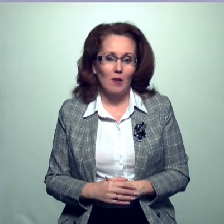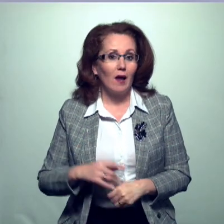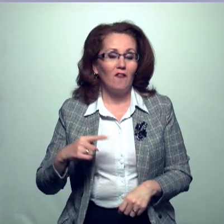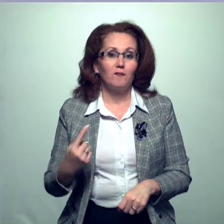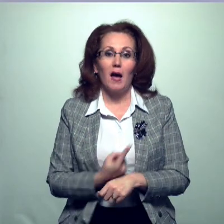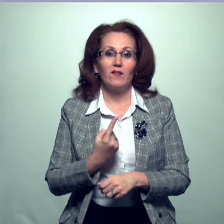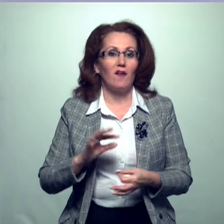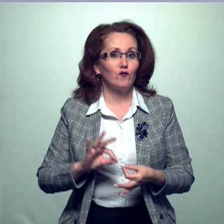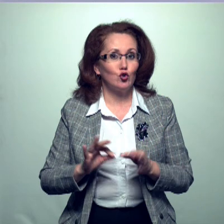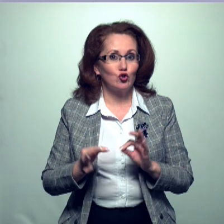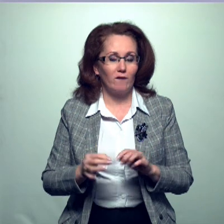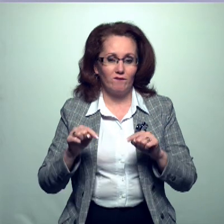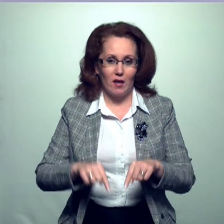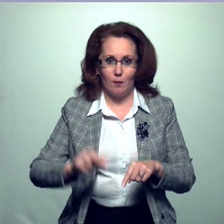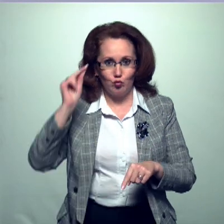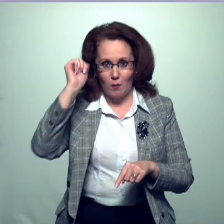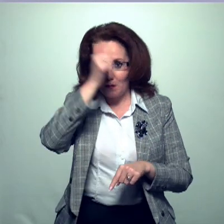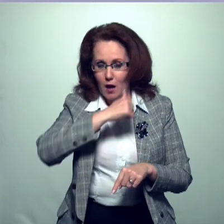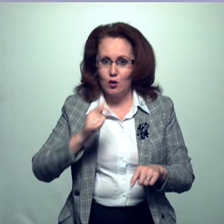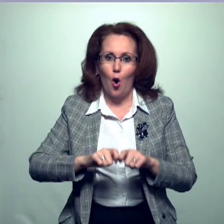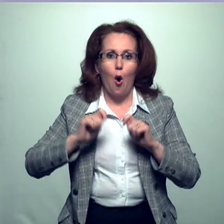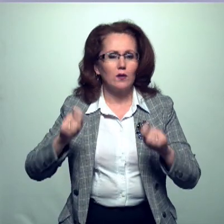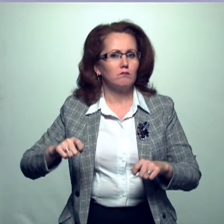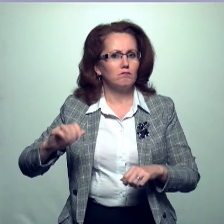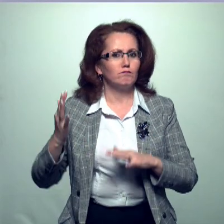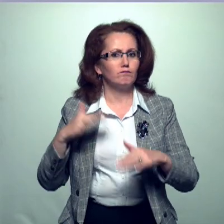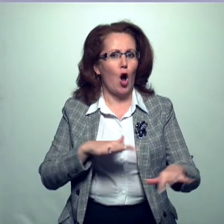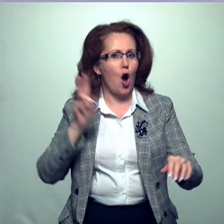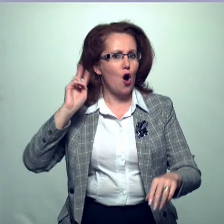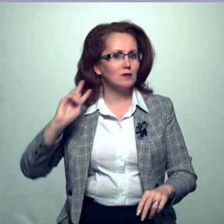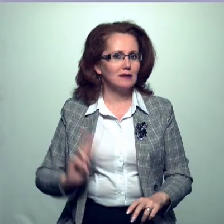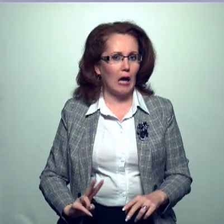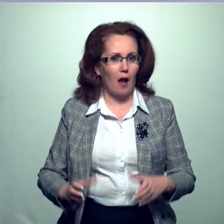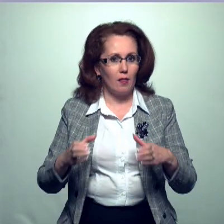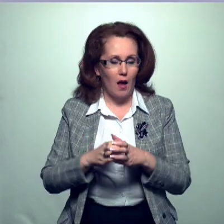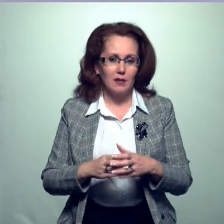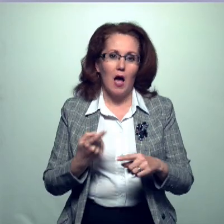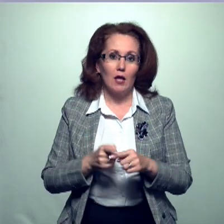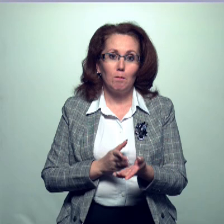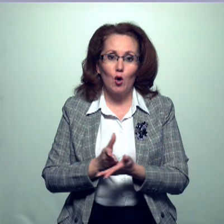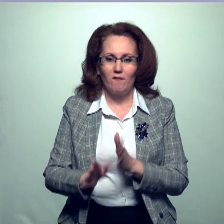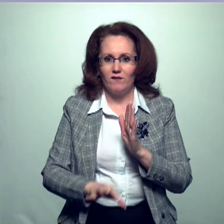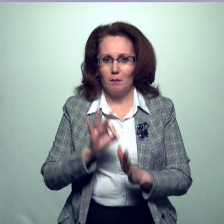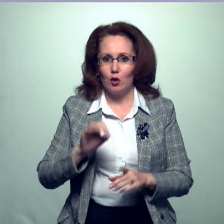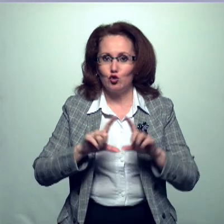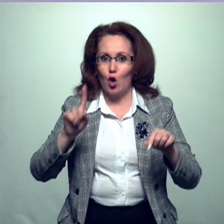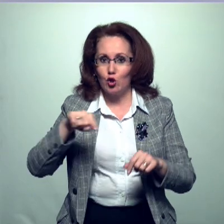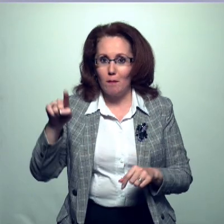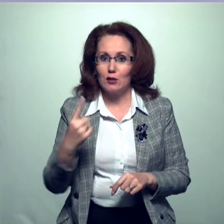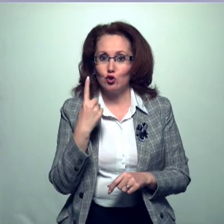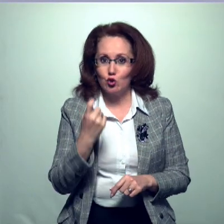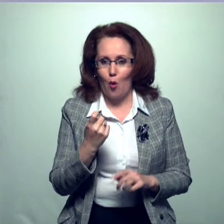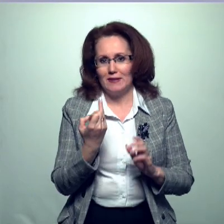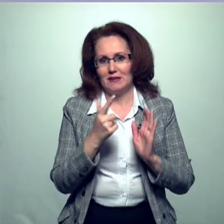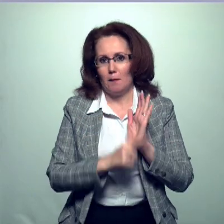Впервые в столице республики в этом учебном году открылись морские классы. Такой профиль выбрали в 100-й и 76-й школах. У учеников